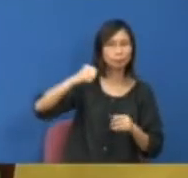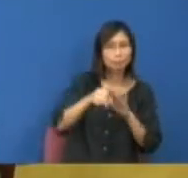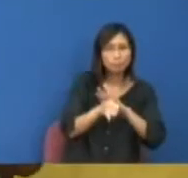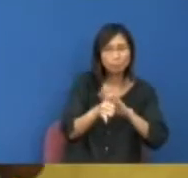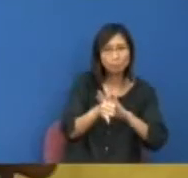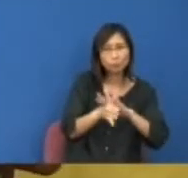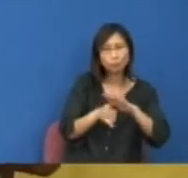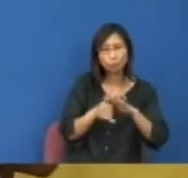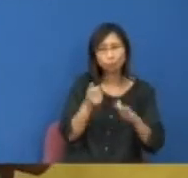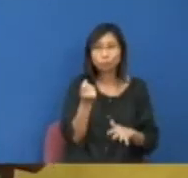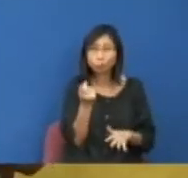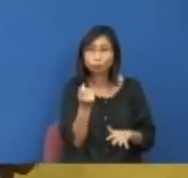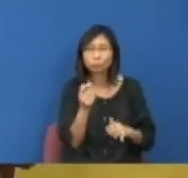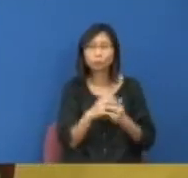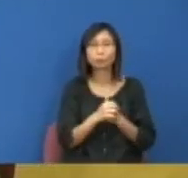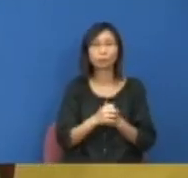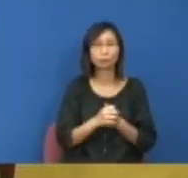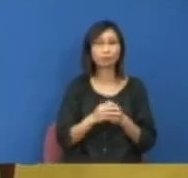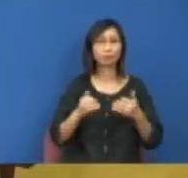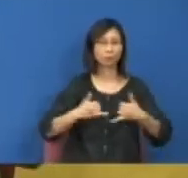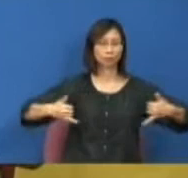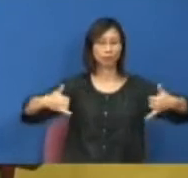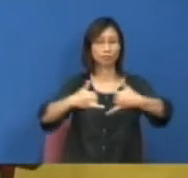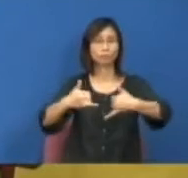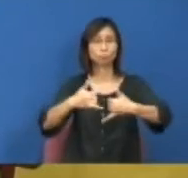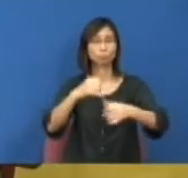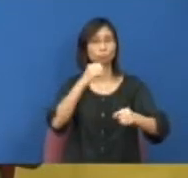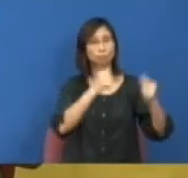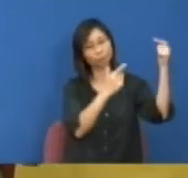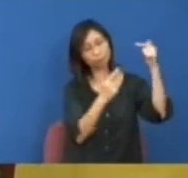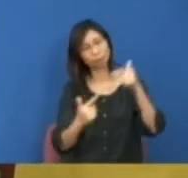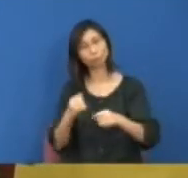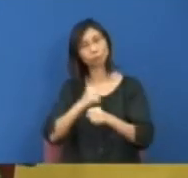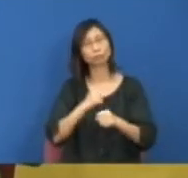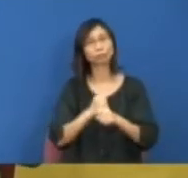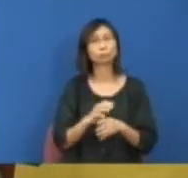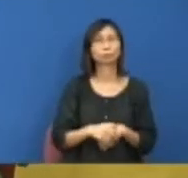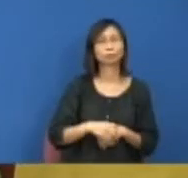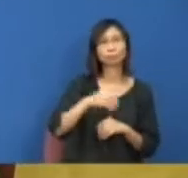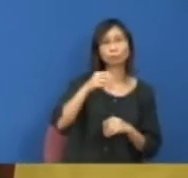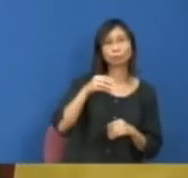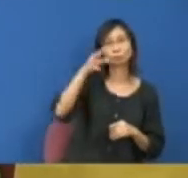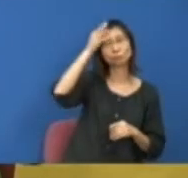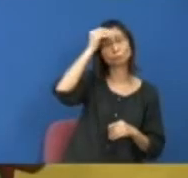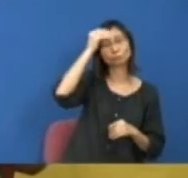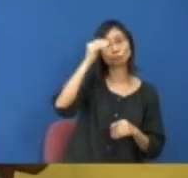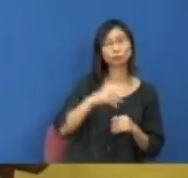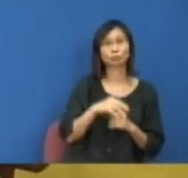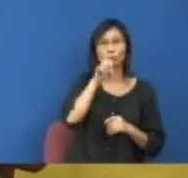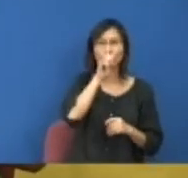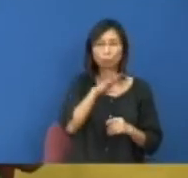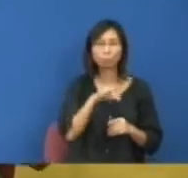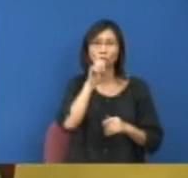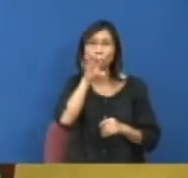這個法蘭克福議會呢就運作，但是發覺到那班即 intellectual 呢其實是吹水友來的，什麼都不懂的，即